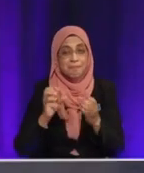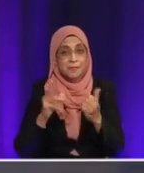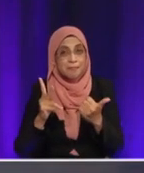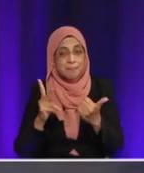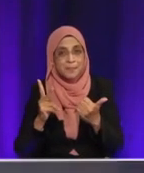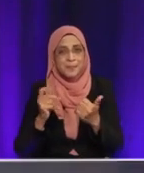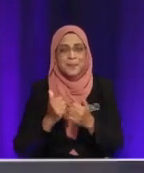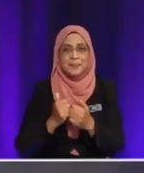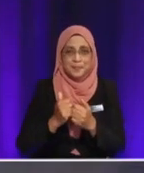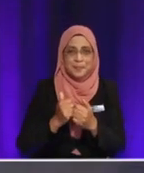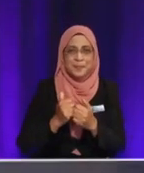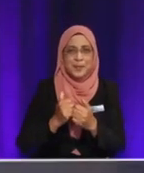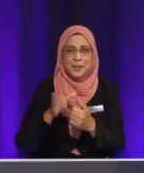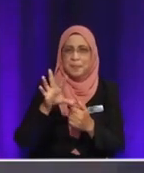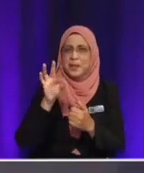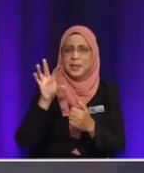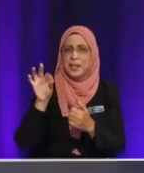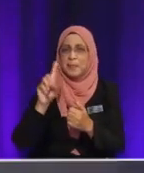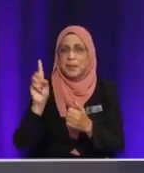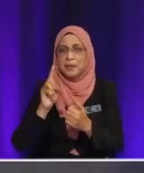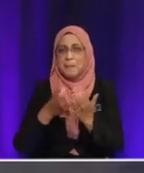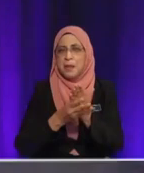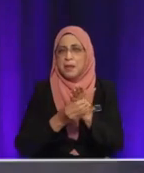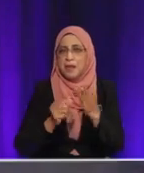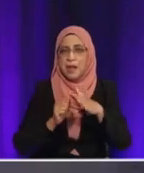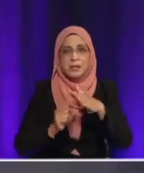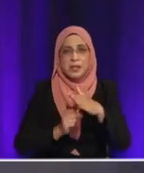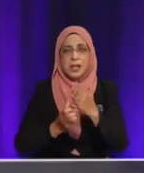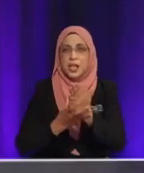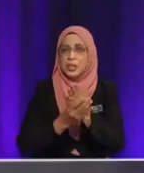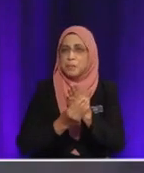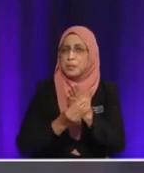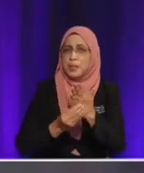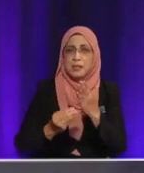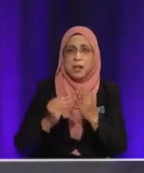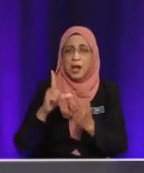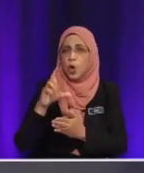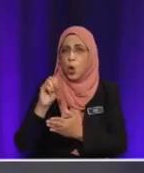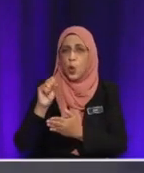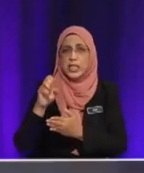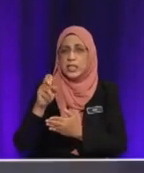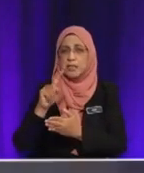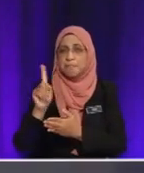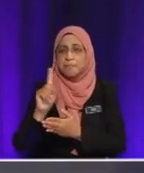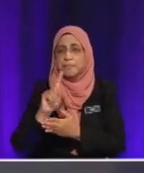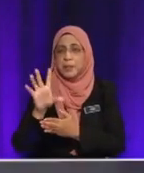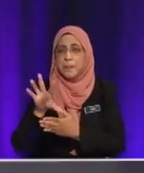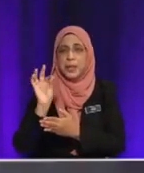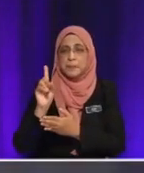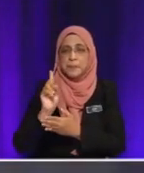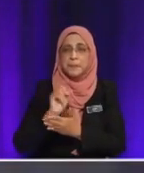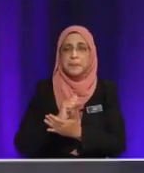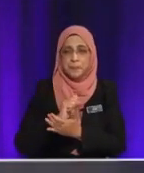cikgu tadi? Kita nak pilih medium. Okey. Medium untuk digunakan untuk mengurut lah. Okey. Tadi cikgu guna lotion. Saya